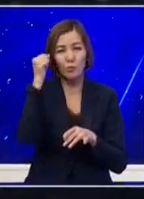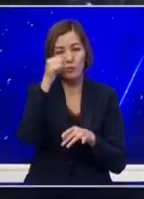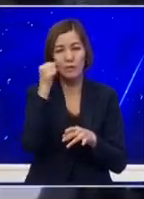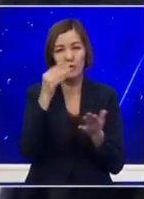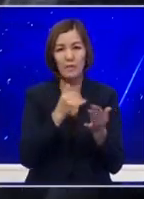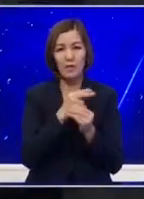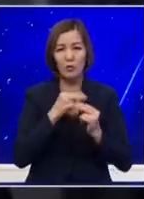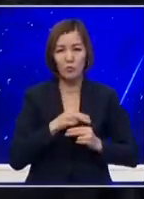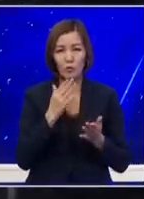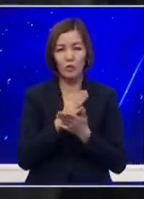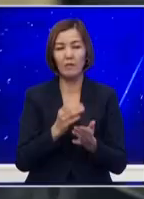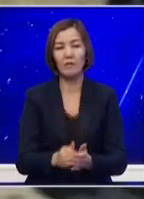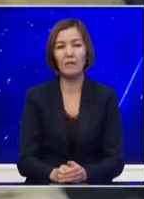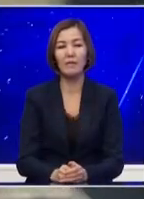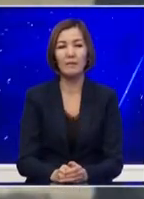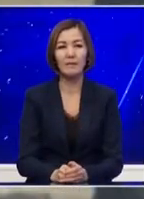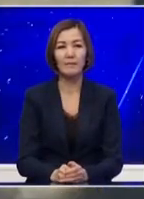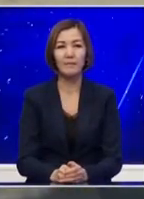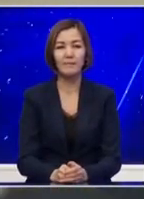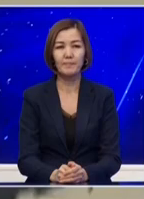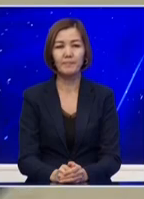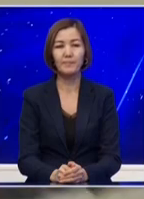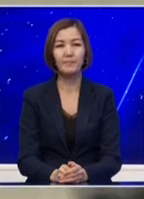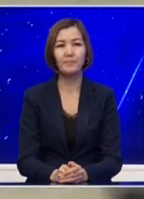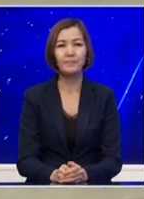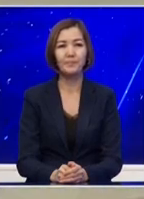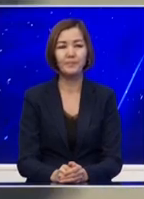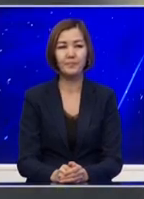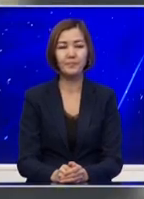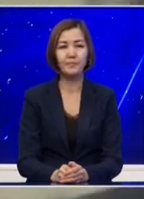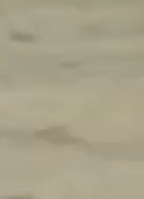жұмыс істеп жатыр. Ақбота Оралғызы, Мәди Мәлік, Айдос Қалиев, Жетісу арнасы.